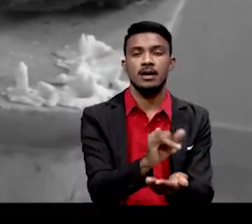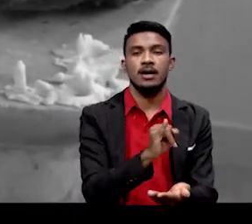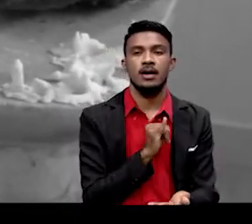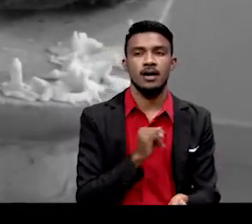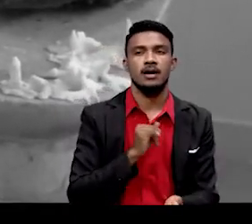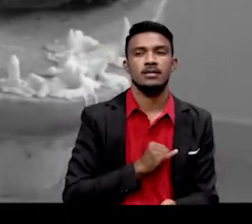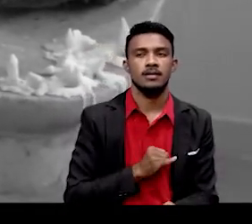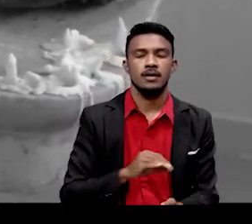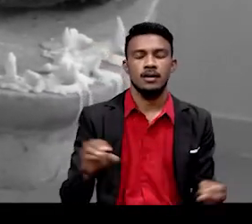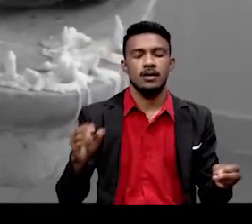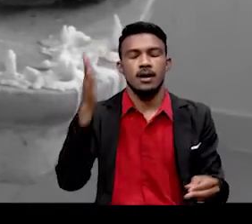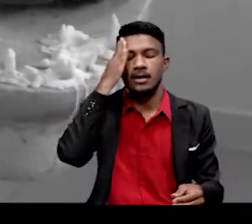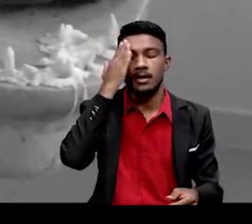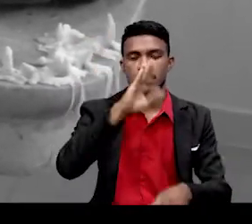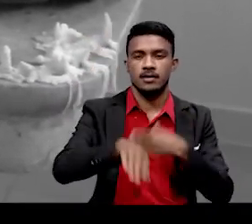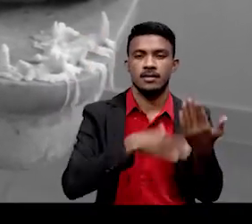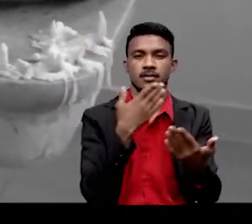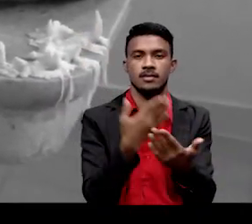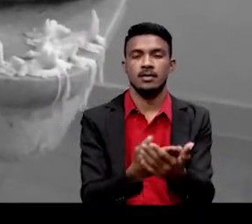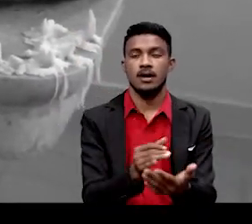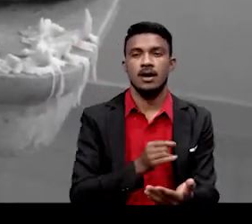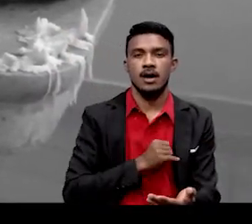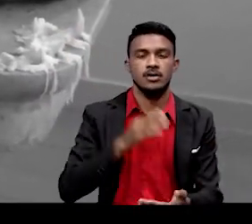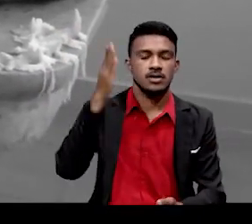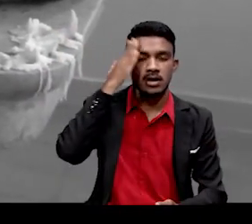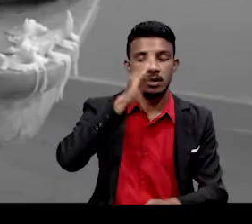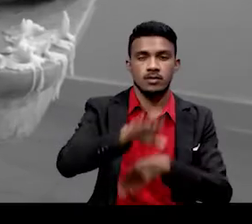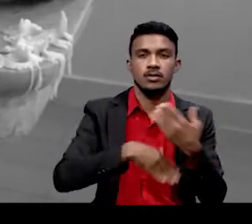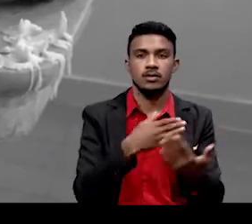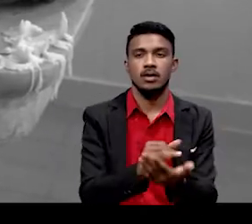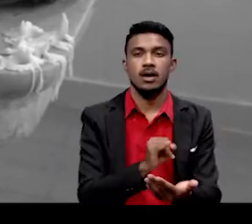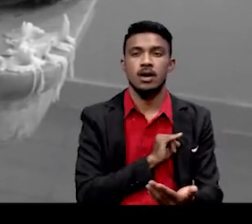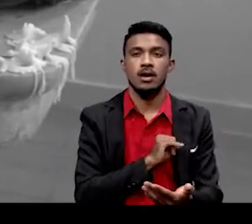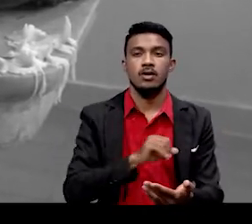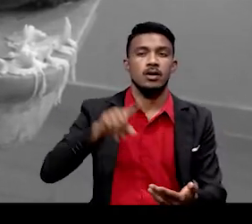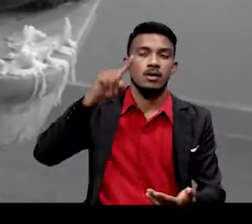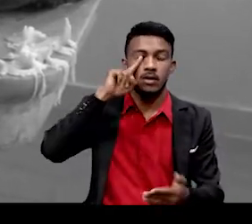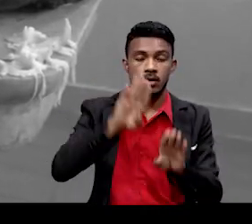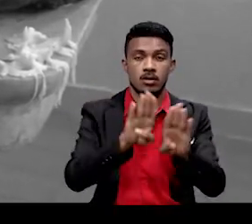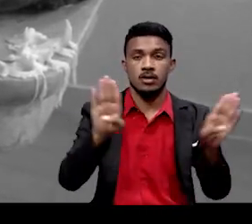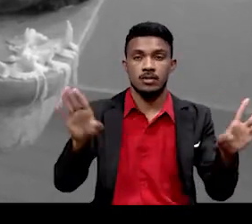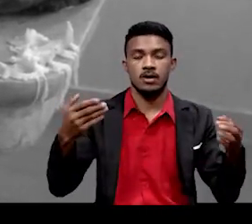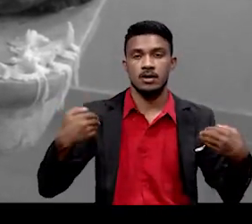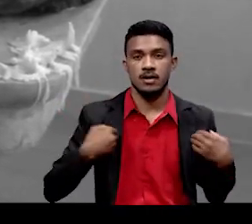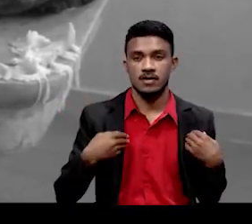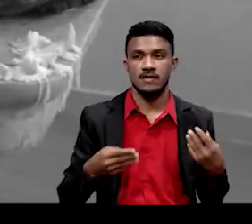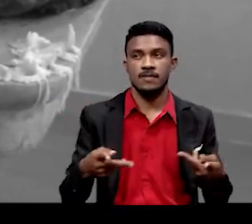sadar helotu How sadar helo tu. How se loke matang iha mortuar